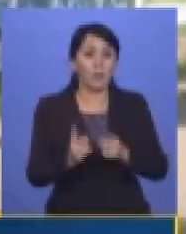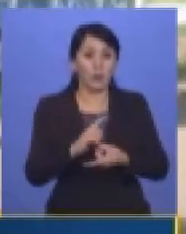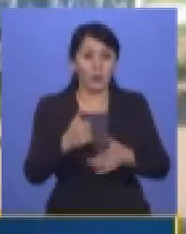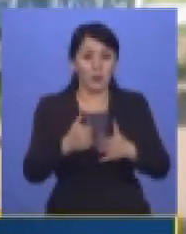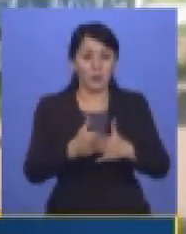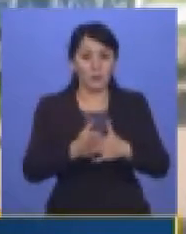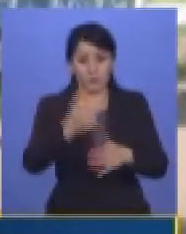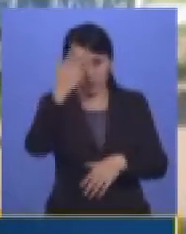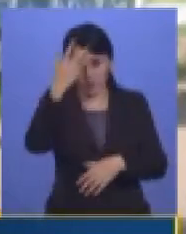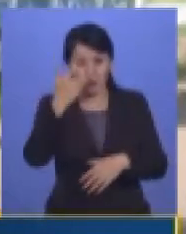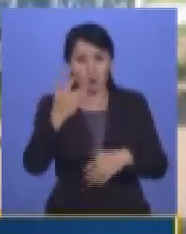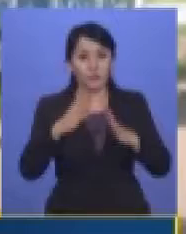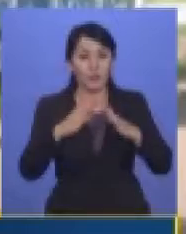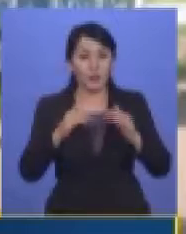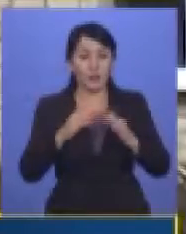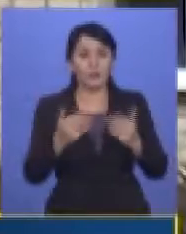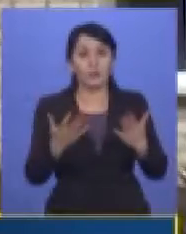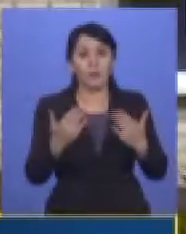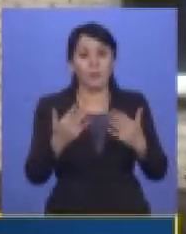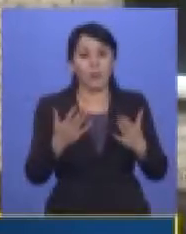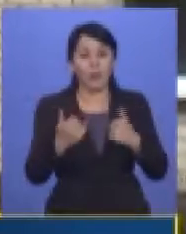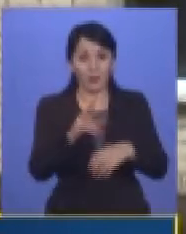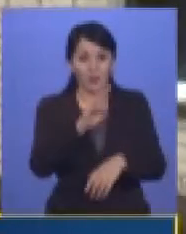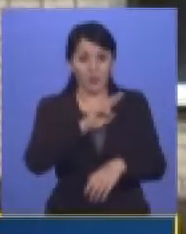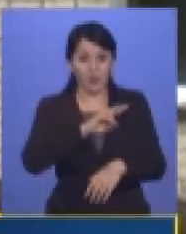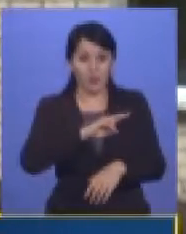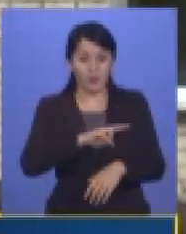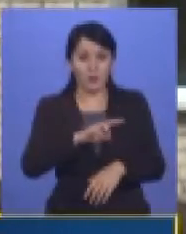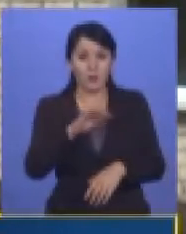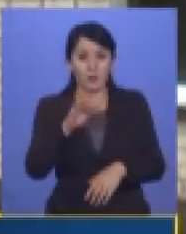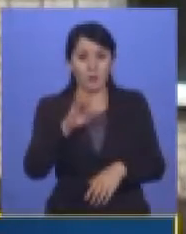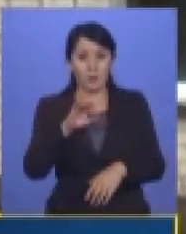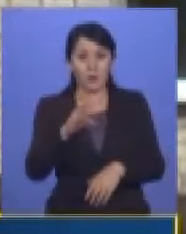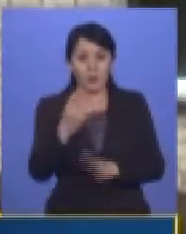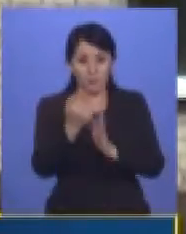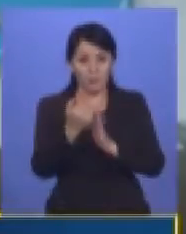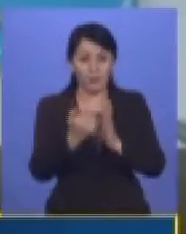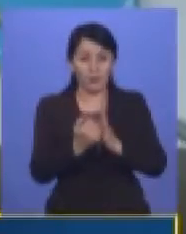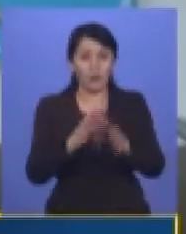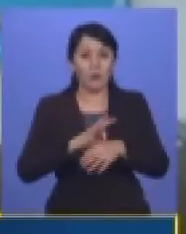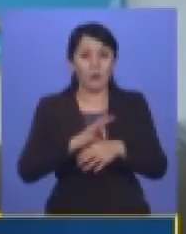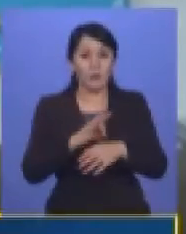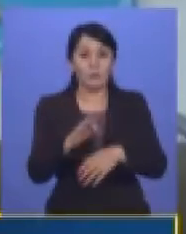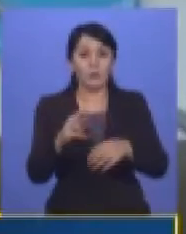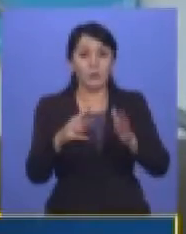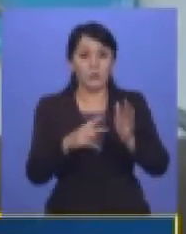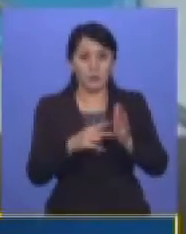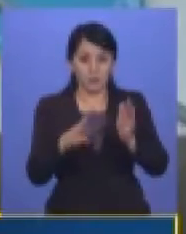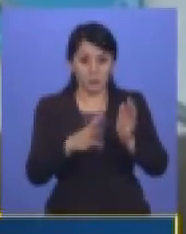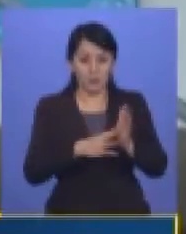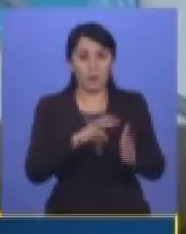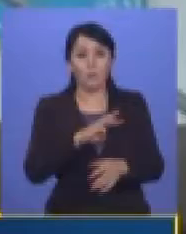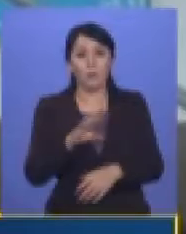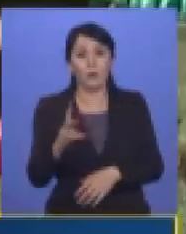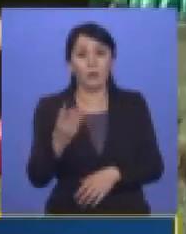олар жазғы лагерлерде болып демалыстарын өткізді. Мұндағы жұмыстар ауыл ел бесігі бағдарламасы аясында жасалып, оған 79 миллион теңге